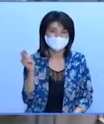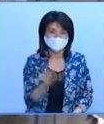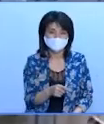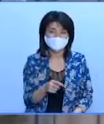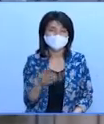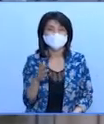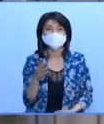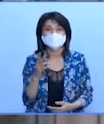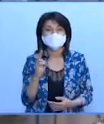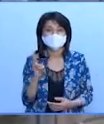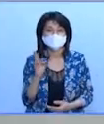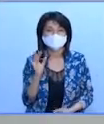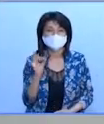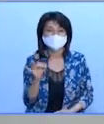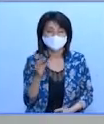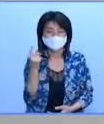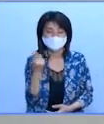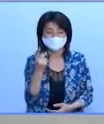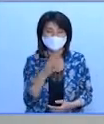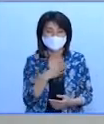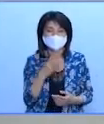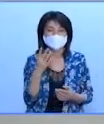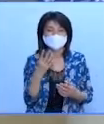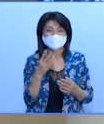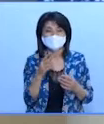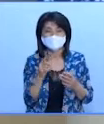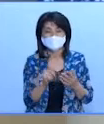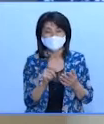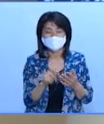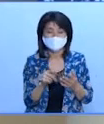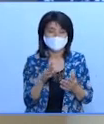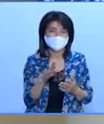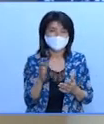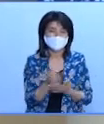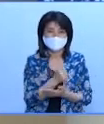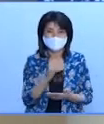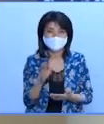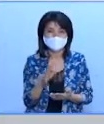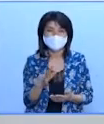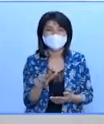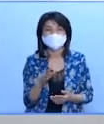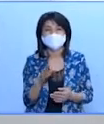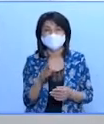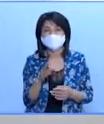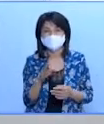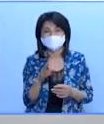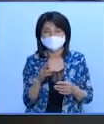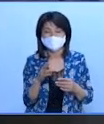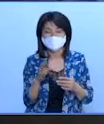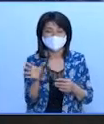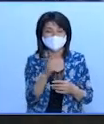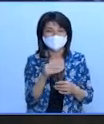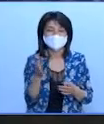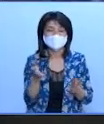нәтижелері коронавирус жоқ екенін көрсеткен 36 адам Нұрсұлтан қаласына, ал 7 сәуірде 12 адам Қарағандыға жіберілген. Қалған 54